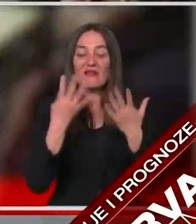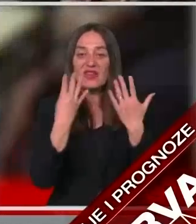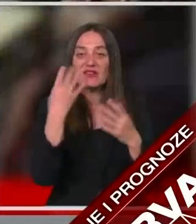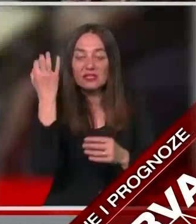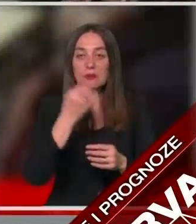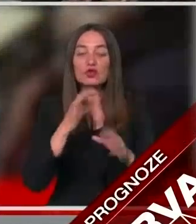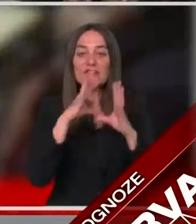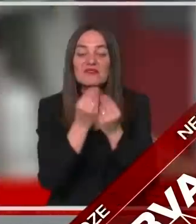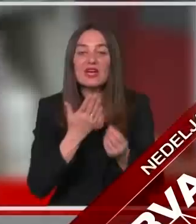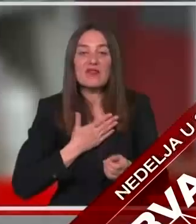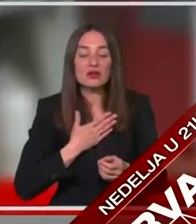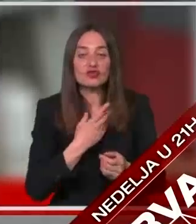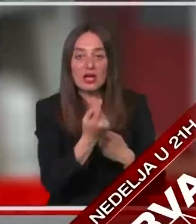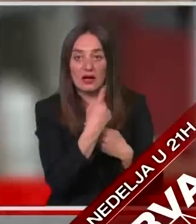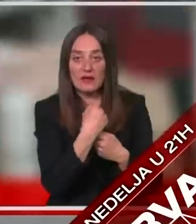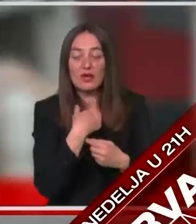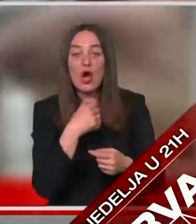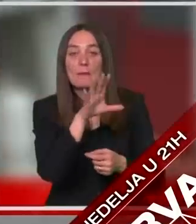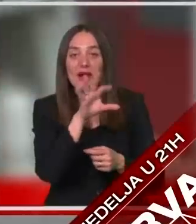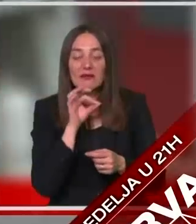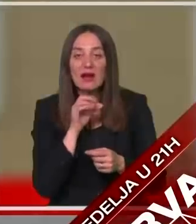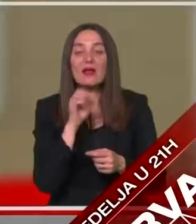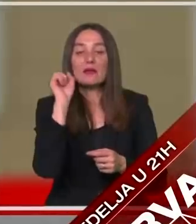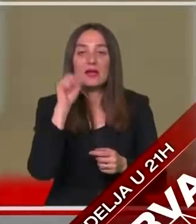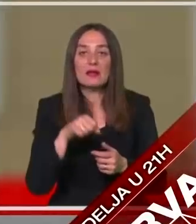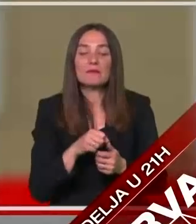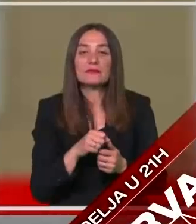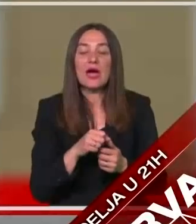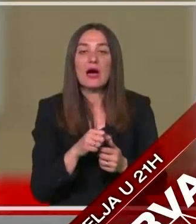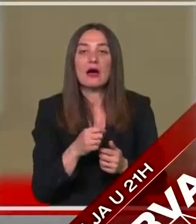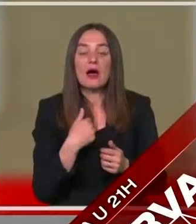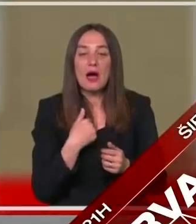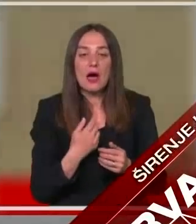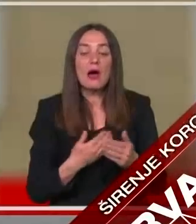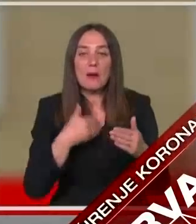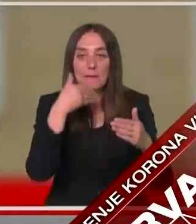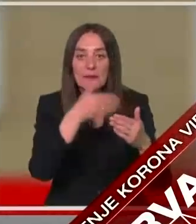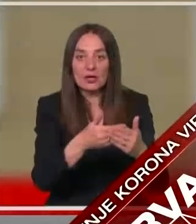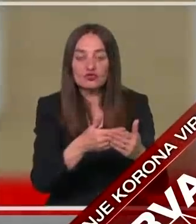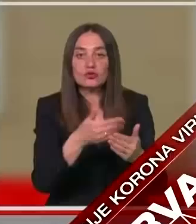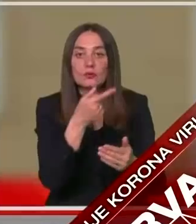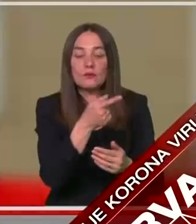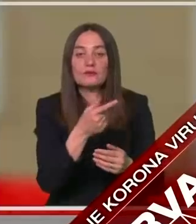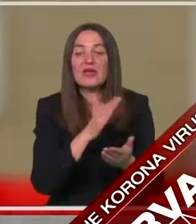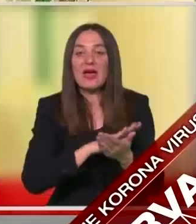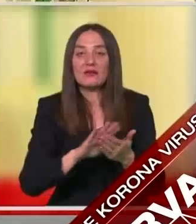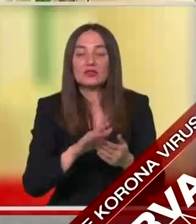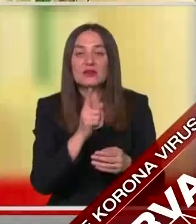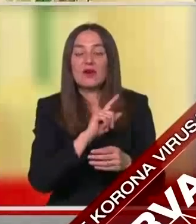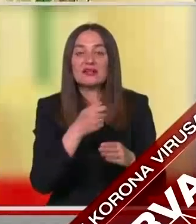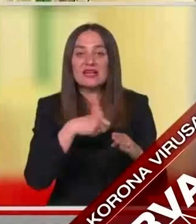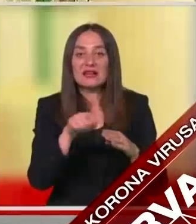svih naših klijenata su se opredelili da će da priđu moratorijumu, to jest da jednostavno ne